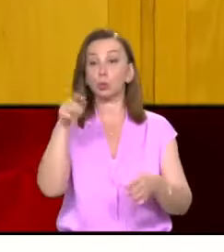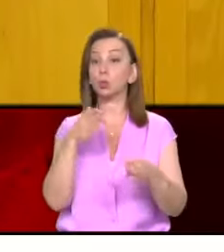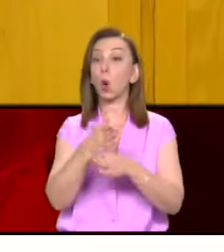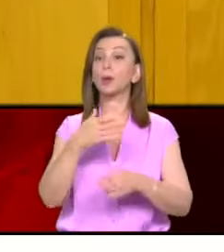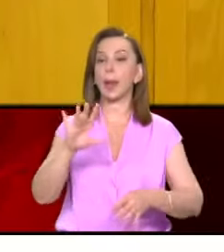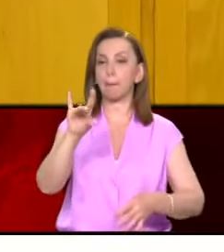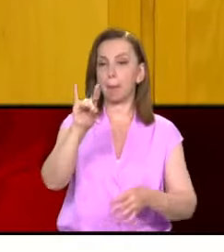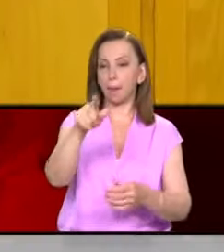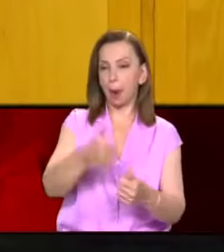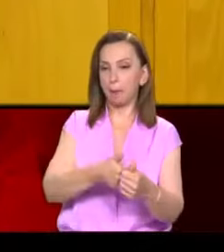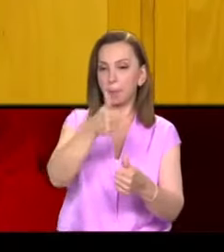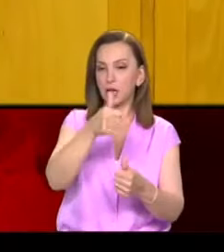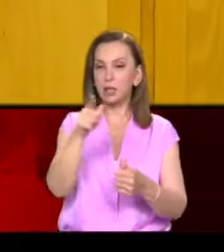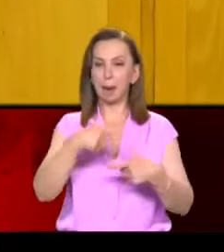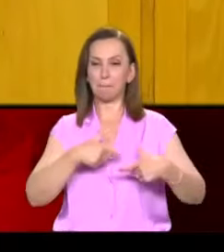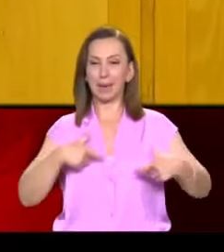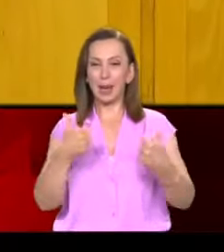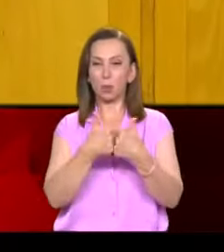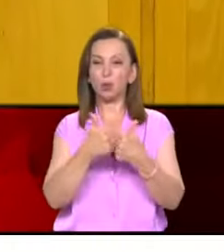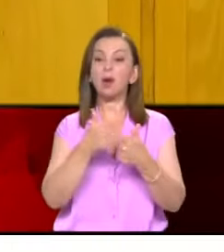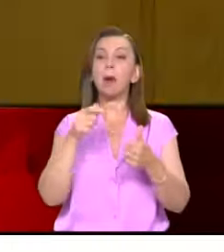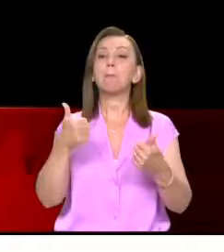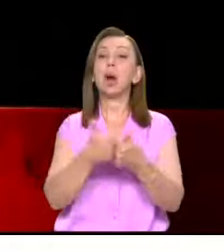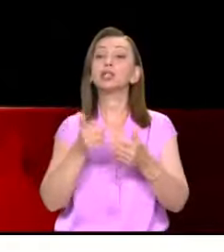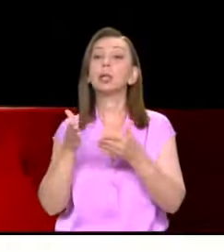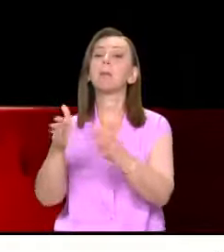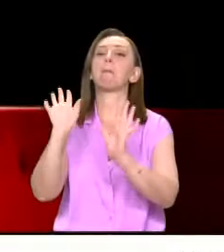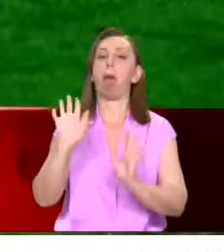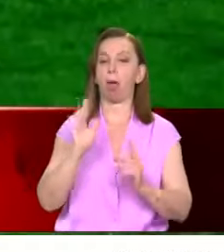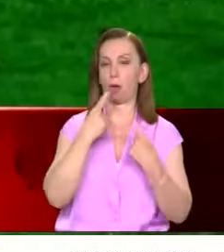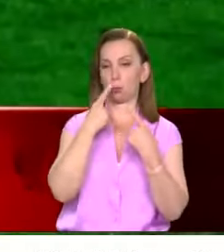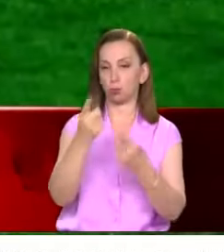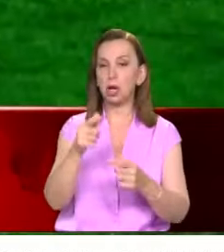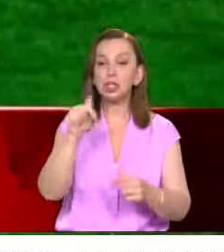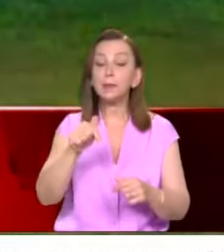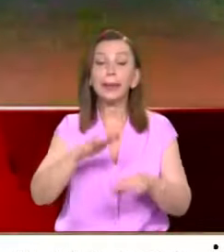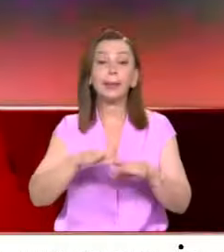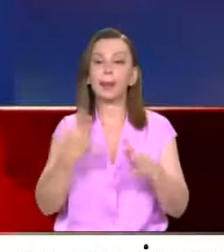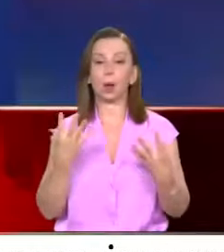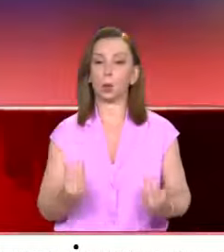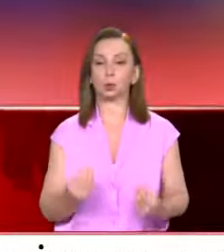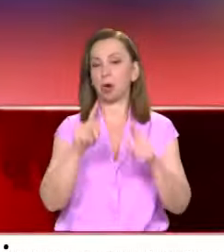MHP lideri Devlet Bahçeli milli takıma maça çıkmayın çağrısı yaptı. Peki şimdi ne olacak?